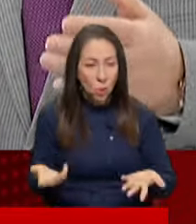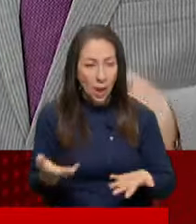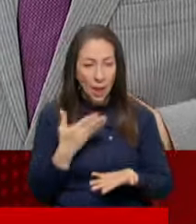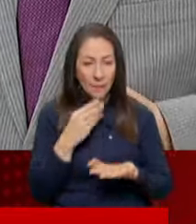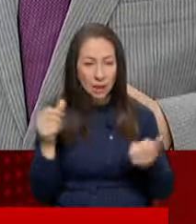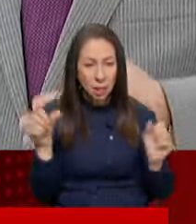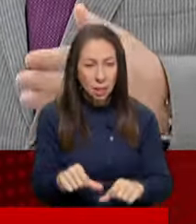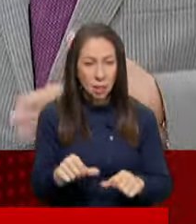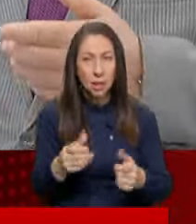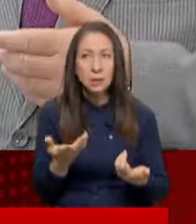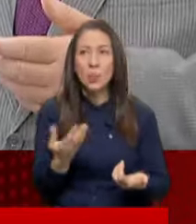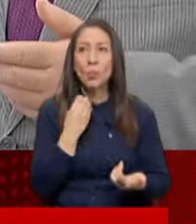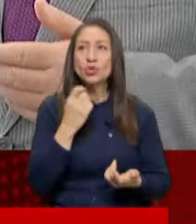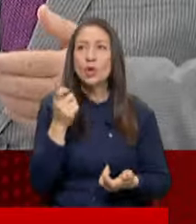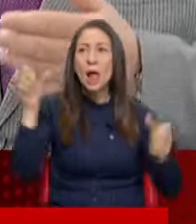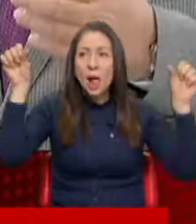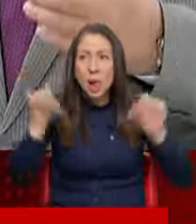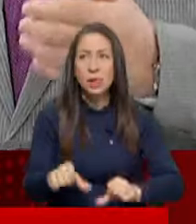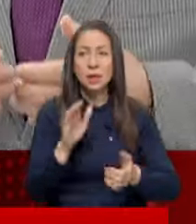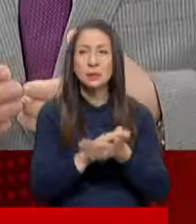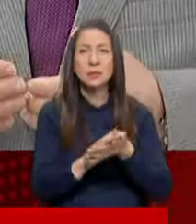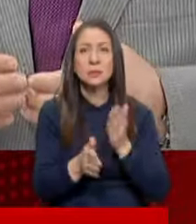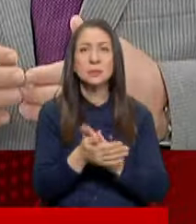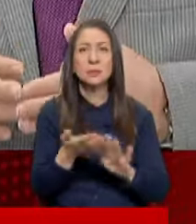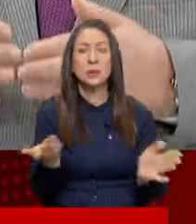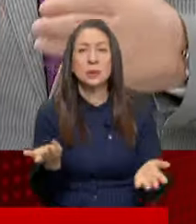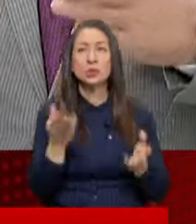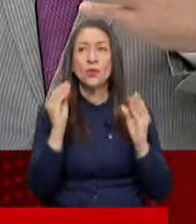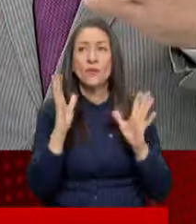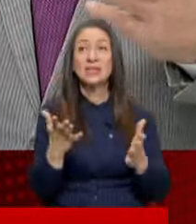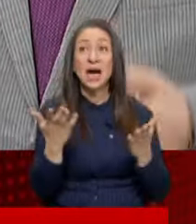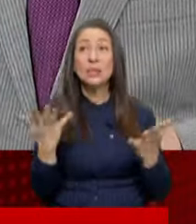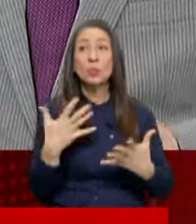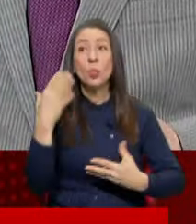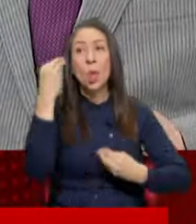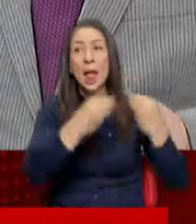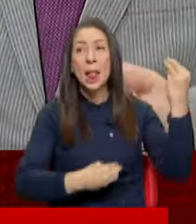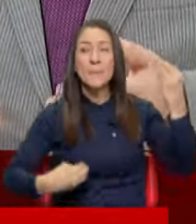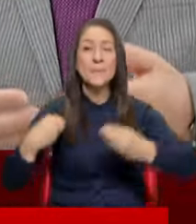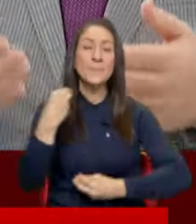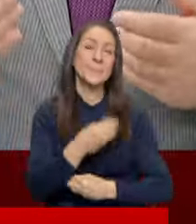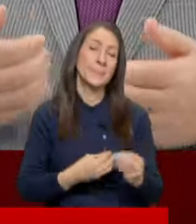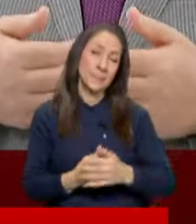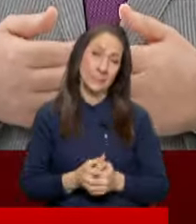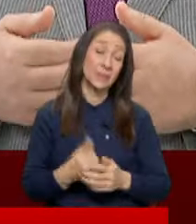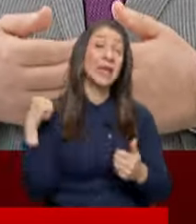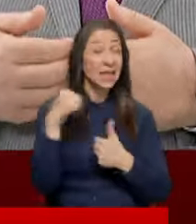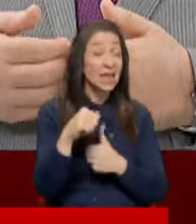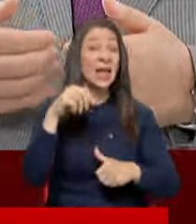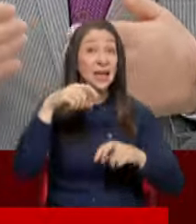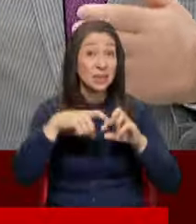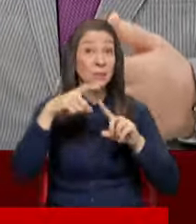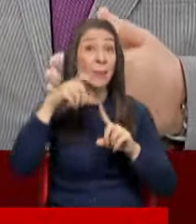emekli olabildin ne de borçları ödeme imkanları kalmadı birçoğu artık bunalıma girdi yine Recep Tayyip